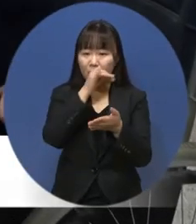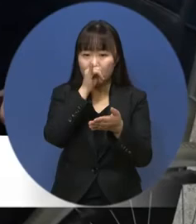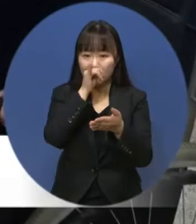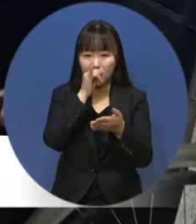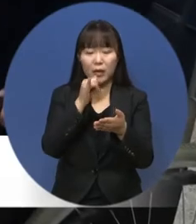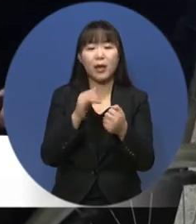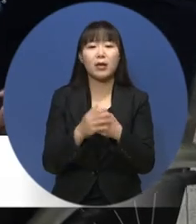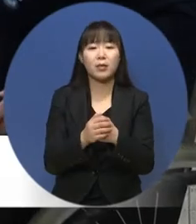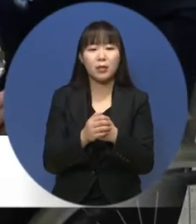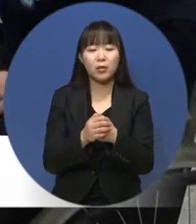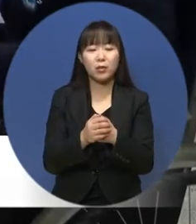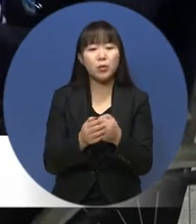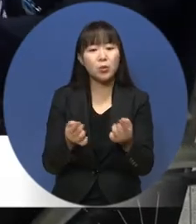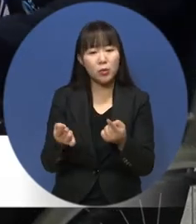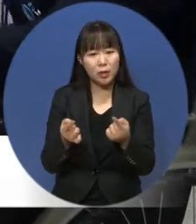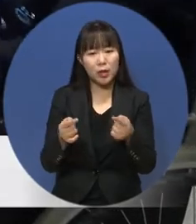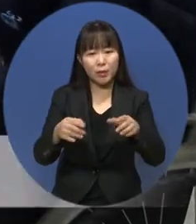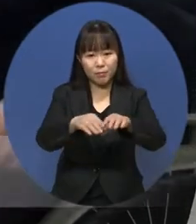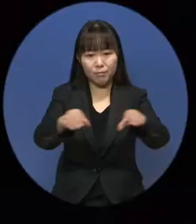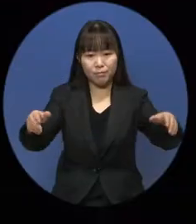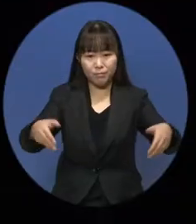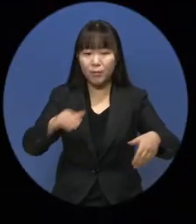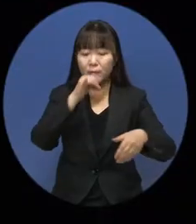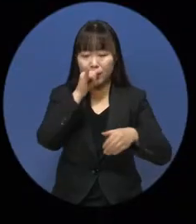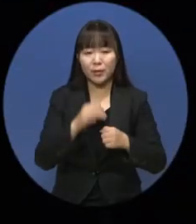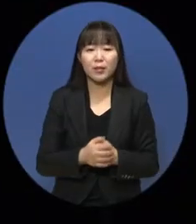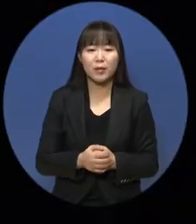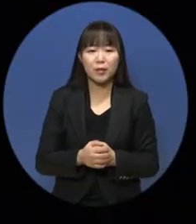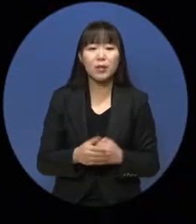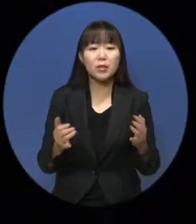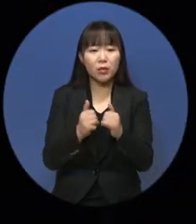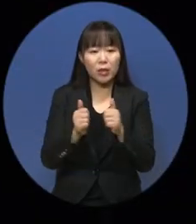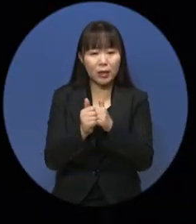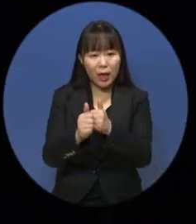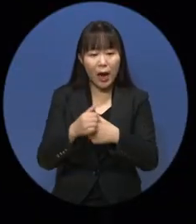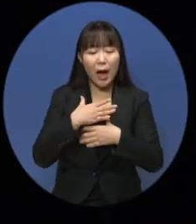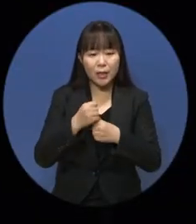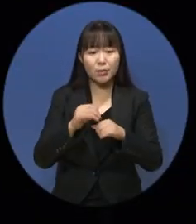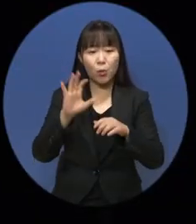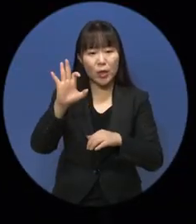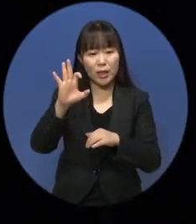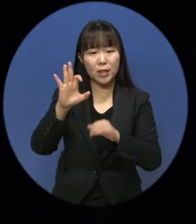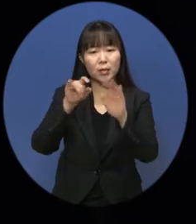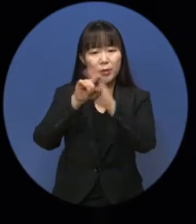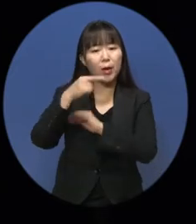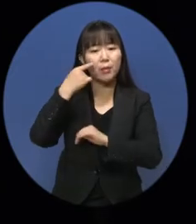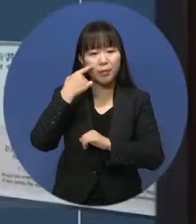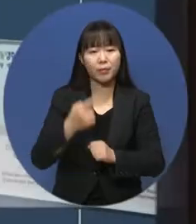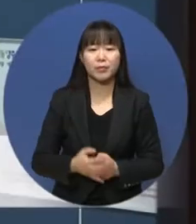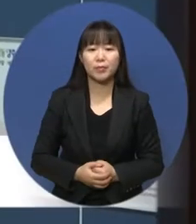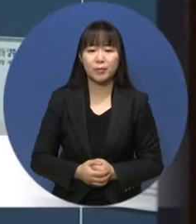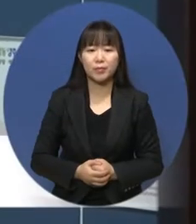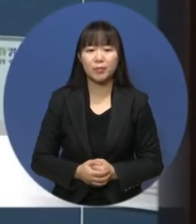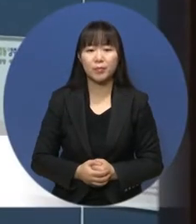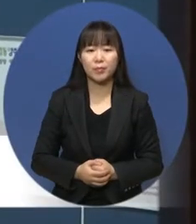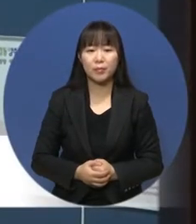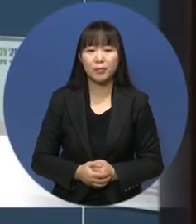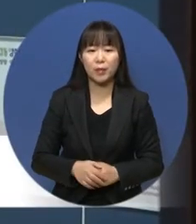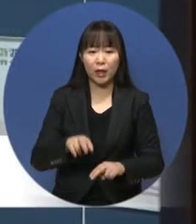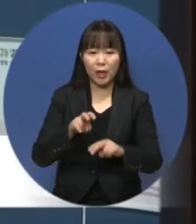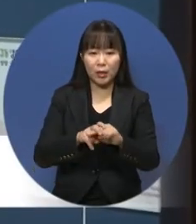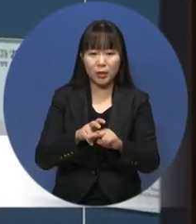조정한 그런 서식 때입니다 직원을 따라 안심 화전 실로 가보았습니다 앉으셔서